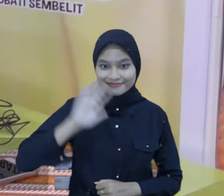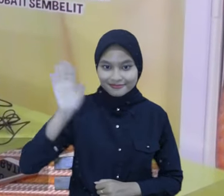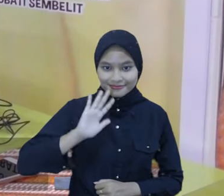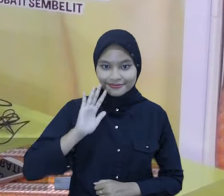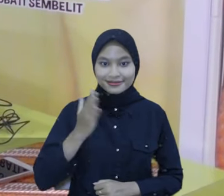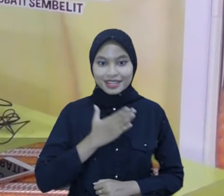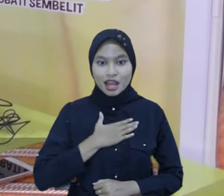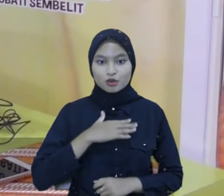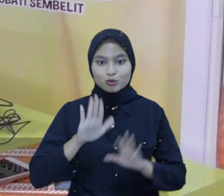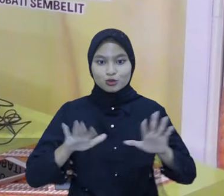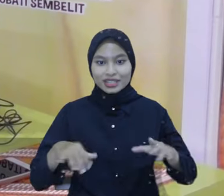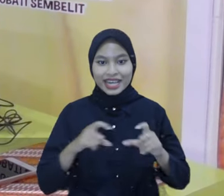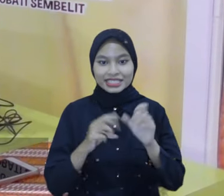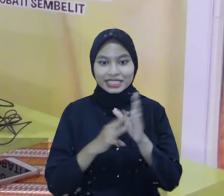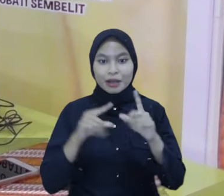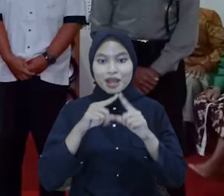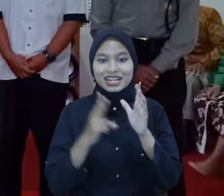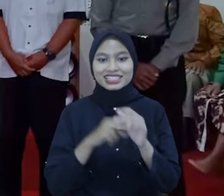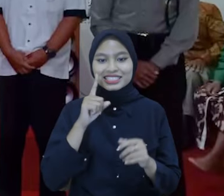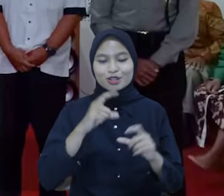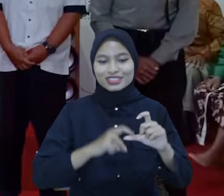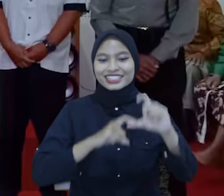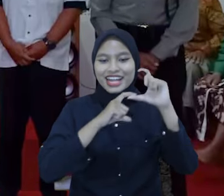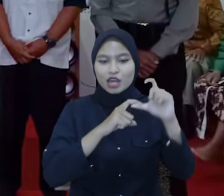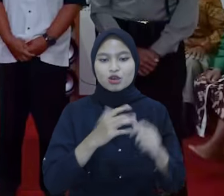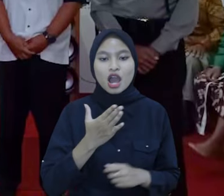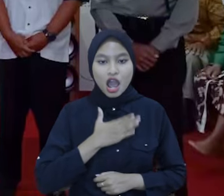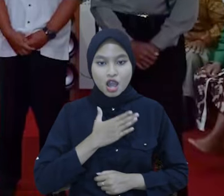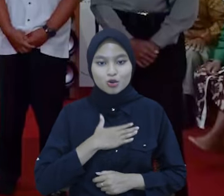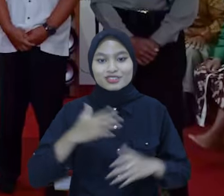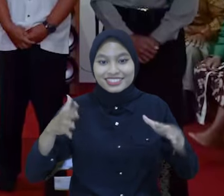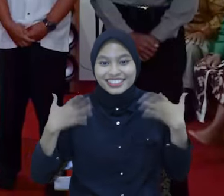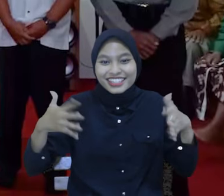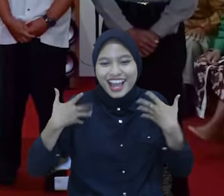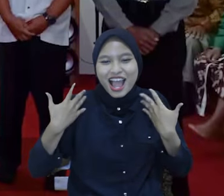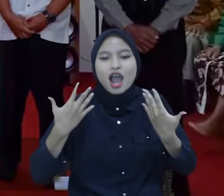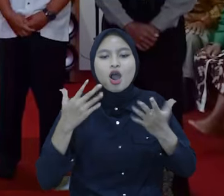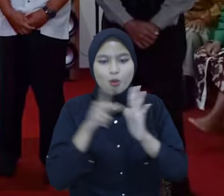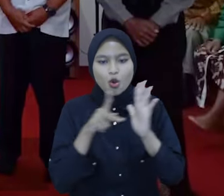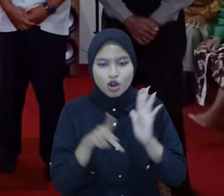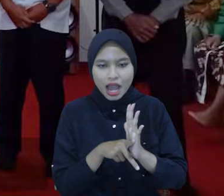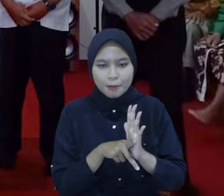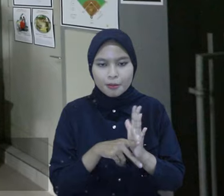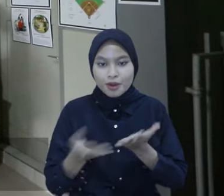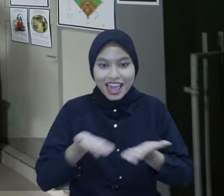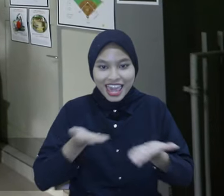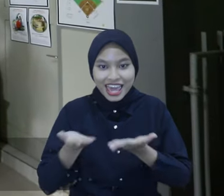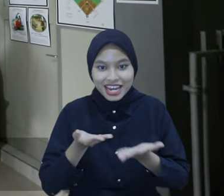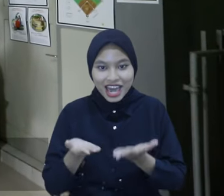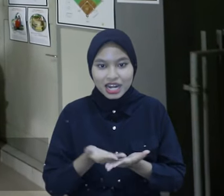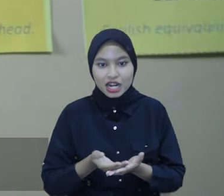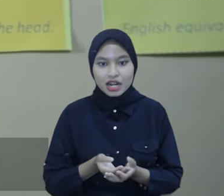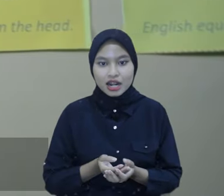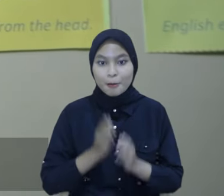Hai, aku siswi SMA Negeri 1 Sedayu. Aku sangat senang sekali dengan program-program dan juga pelayanan yang ada